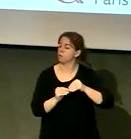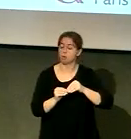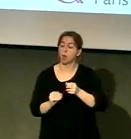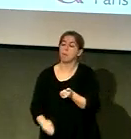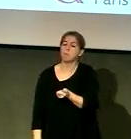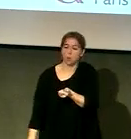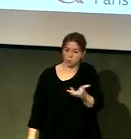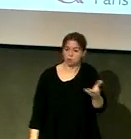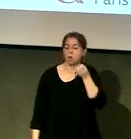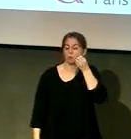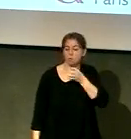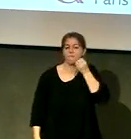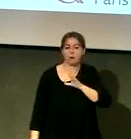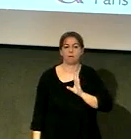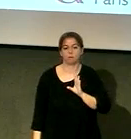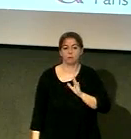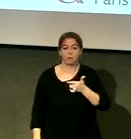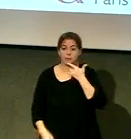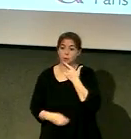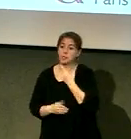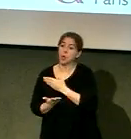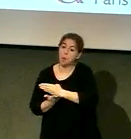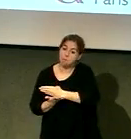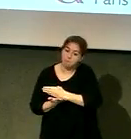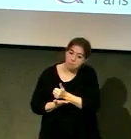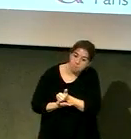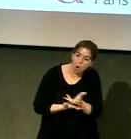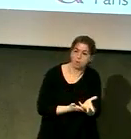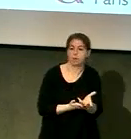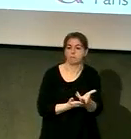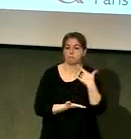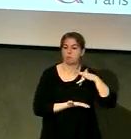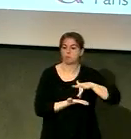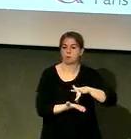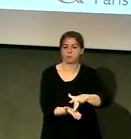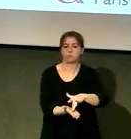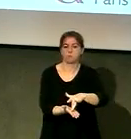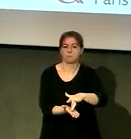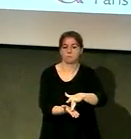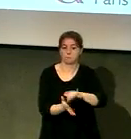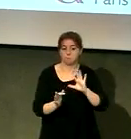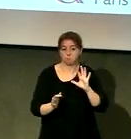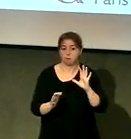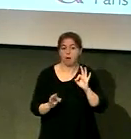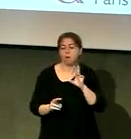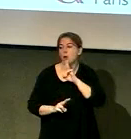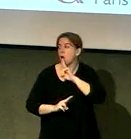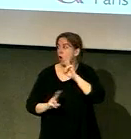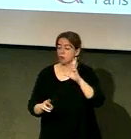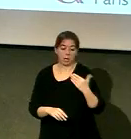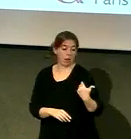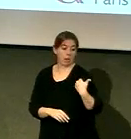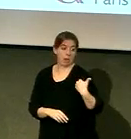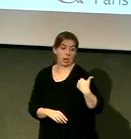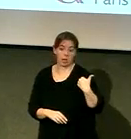est face à des polyconsommations dans les années récentes. J'ai eu l'impression, plus on approche de la période récente, plus il y a